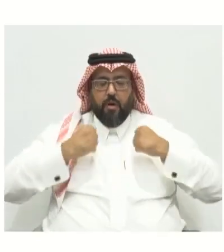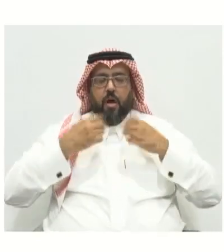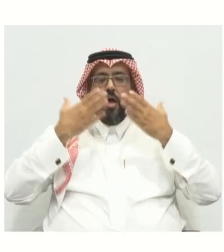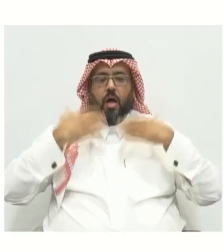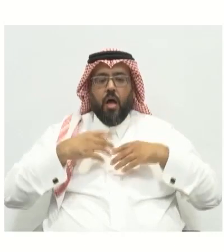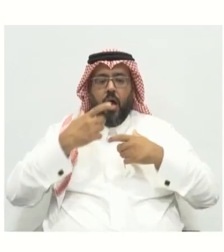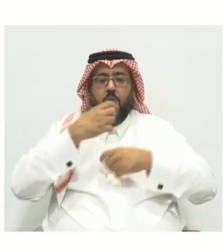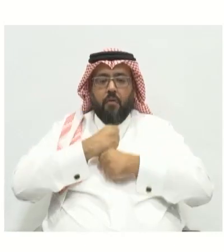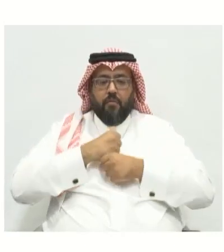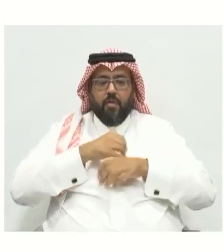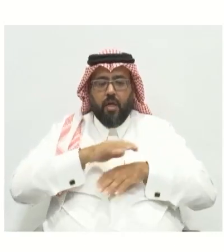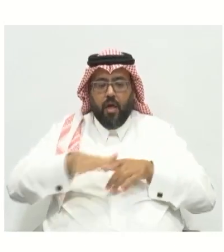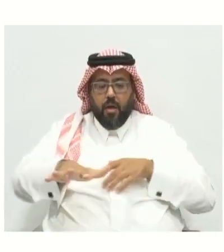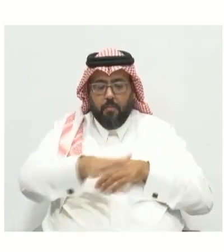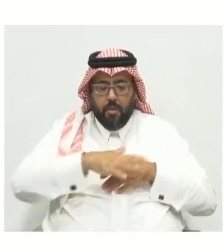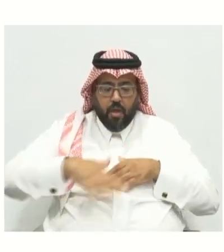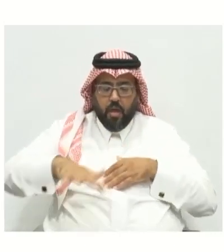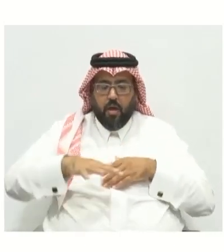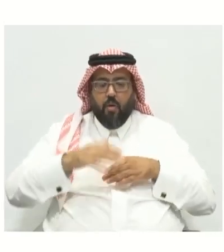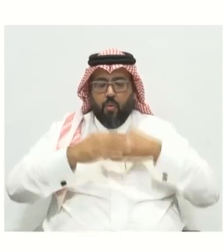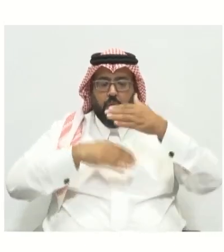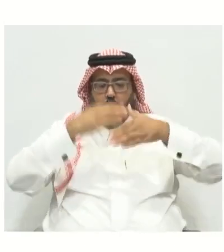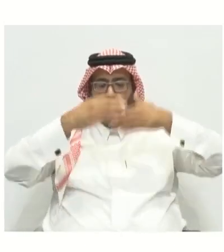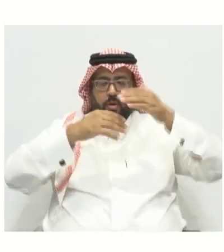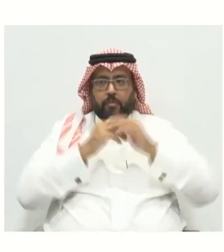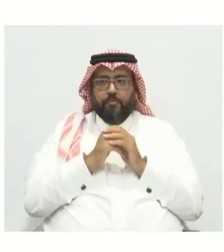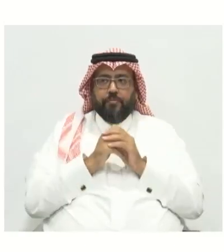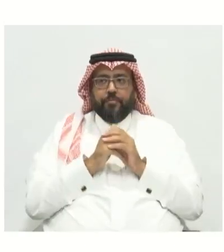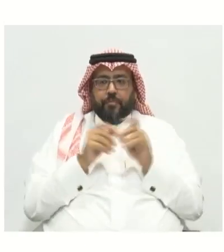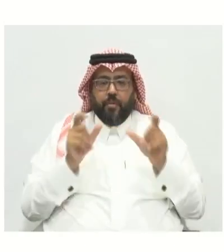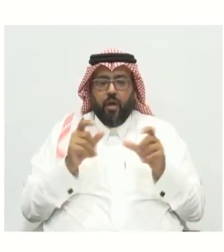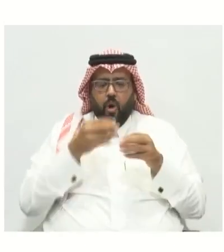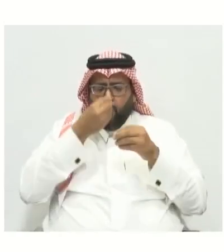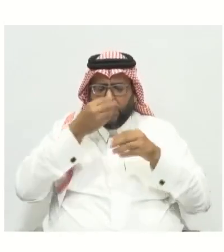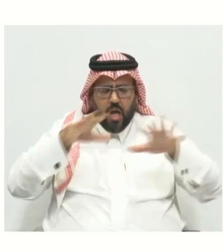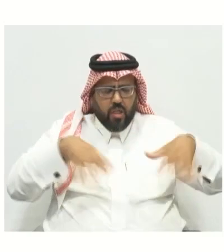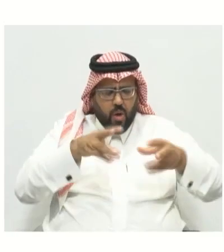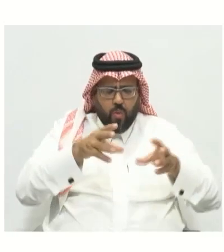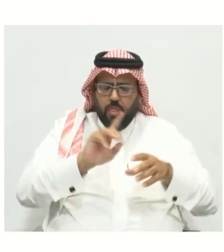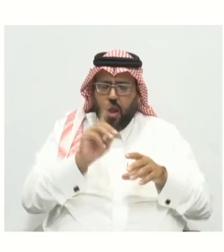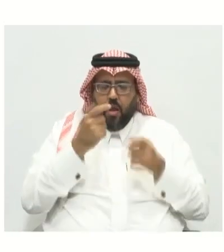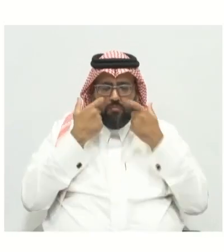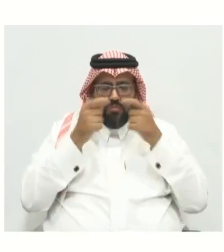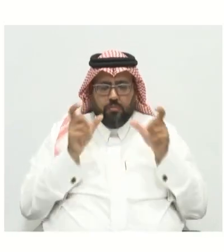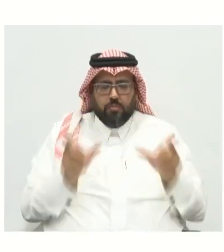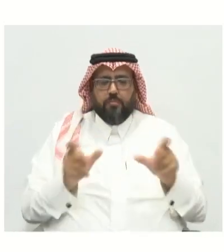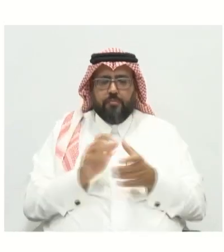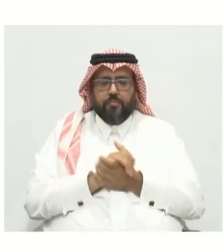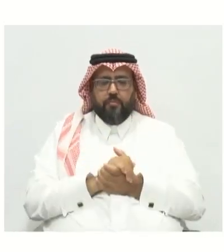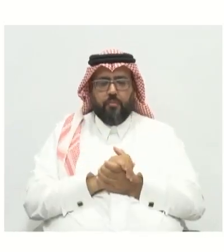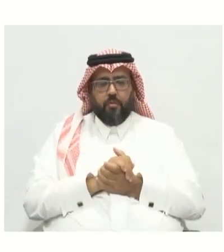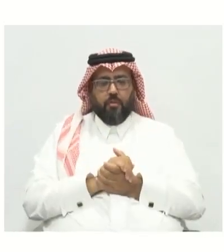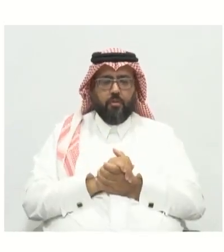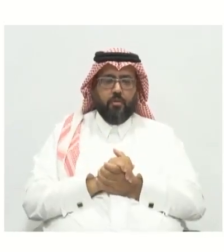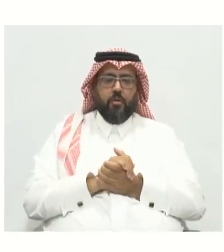وتعمل على المحافظه على البيئه وحمايتها وتطويرها وكذلك منع تلوثها ايضا مما